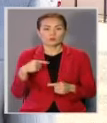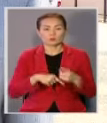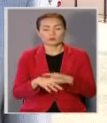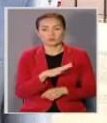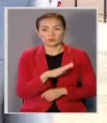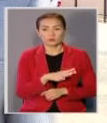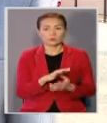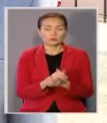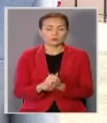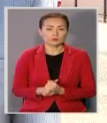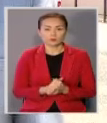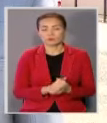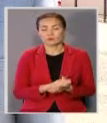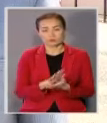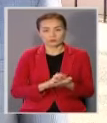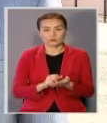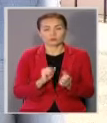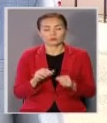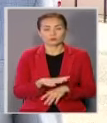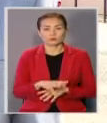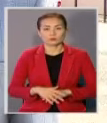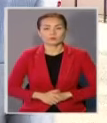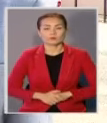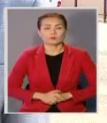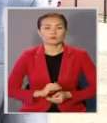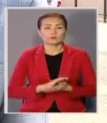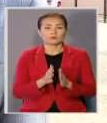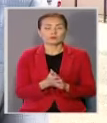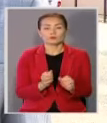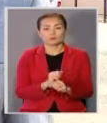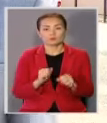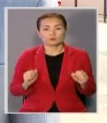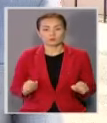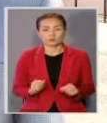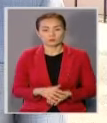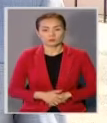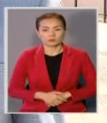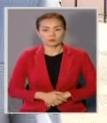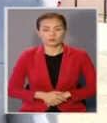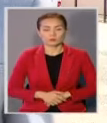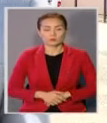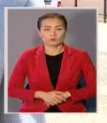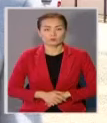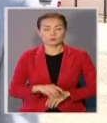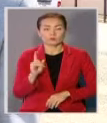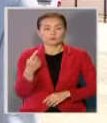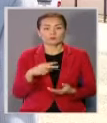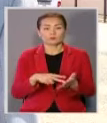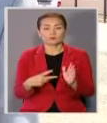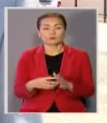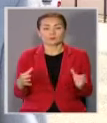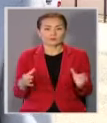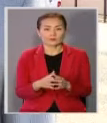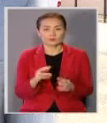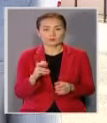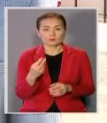арасындағы татулықтың жойылуына әкеліп соғады. Бұндай жағдайдың болмағаны дұрыс. Оны болдырмайтын бірден бір